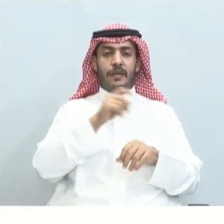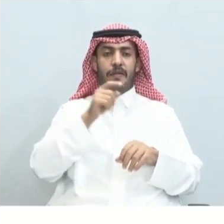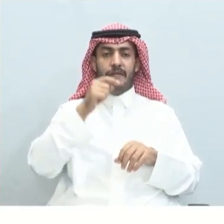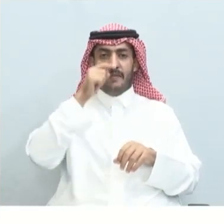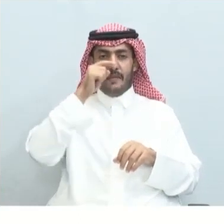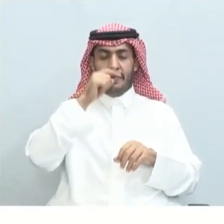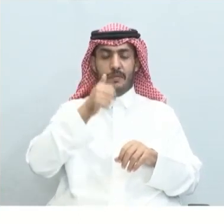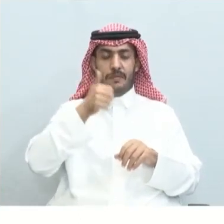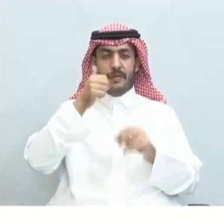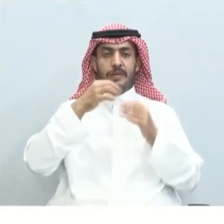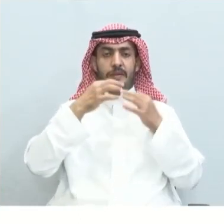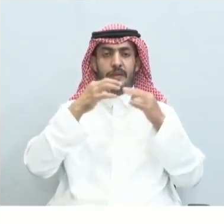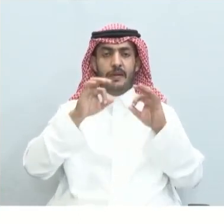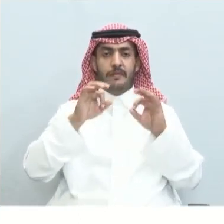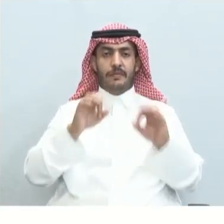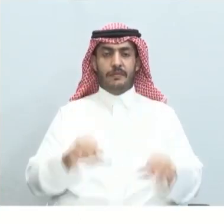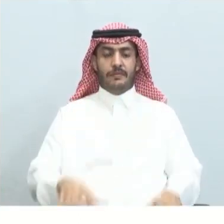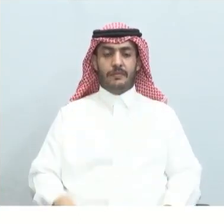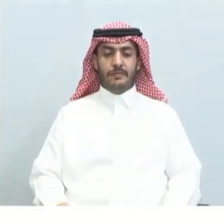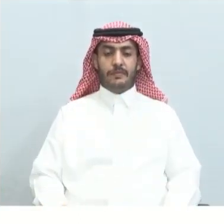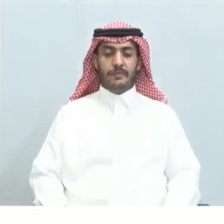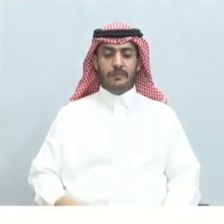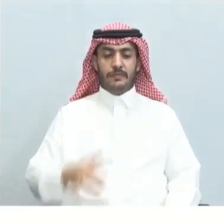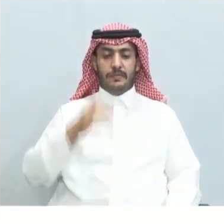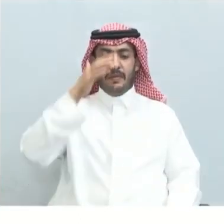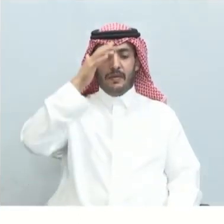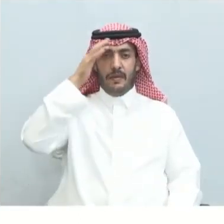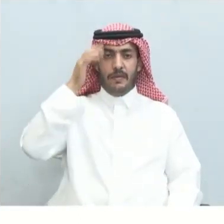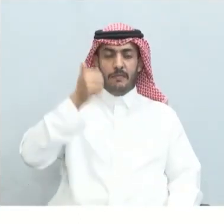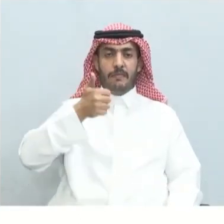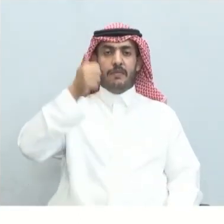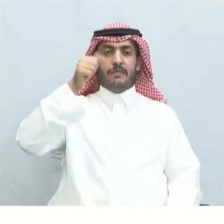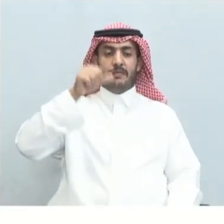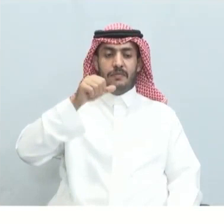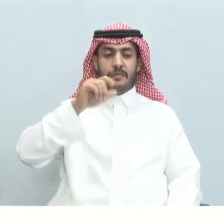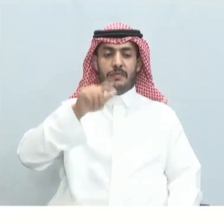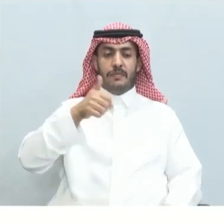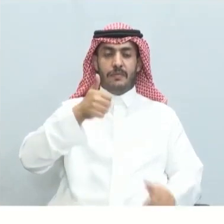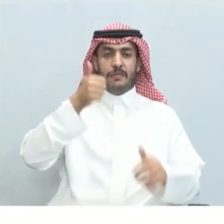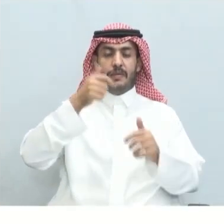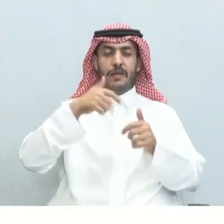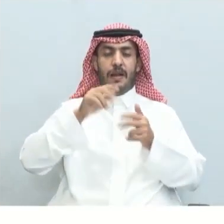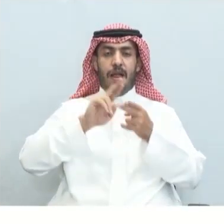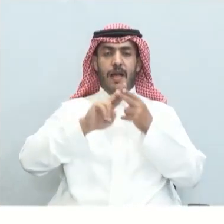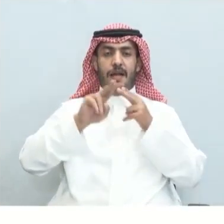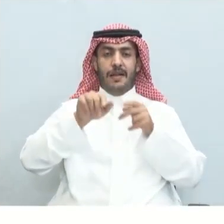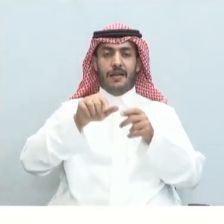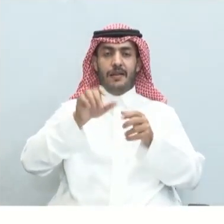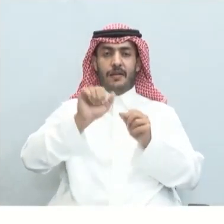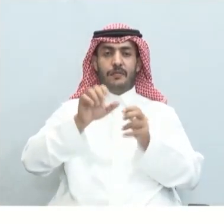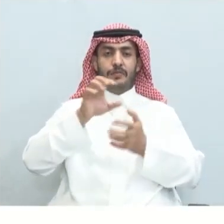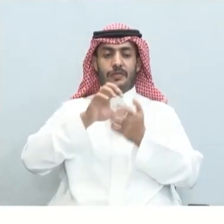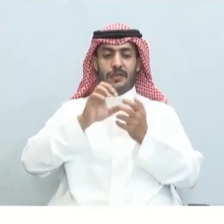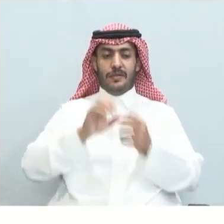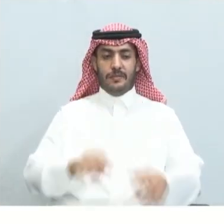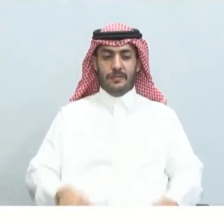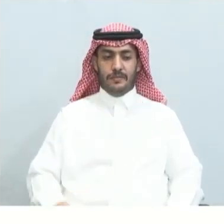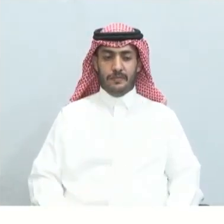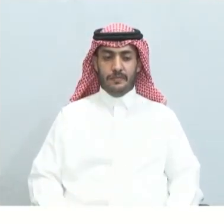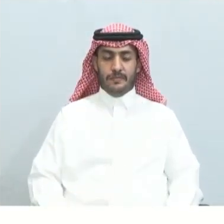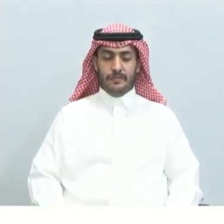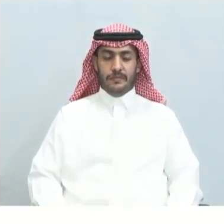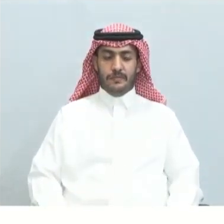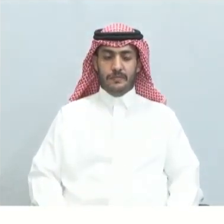فرضيه التي ذكرتها فخير وبركه وبذلك يكون لدينا حلا لهذه المشكله